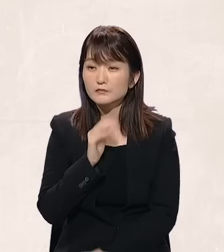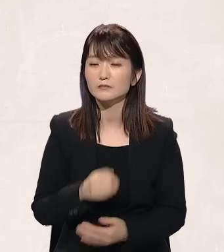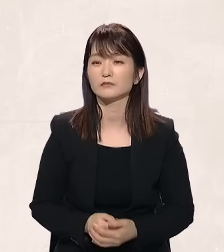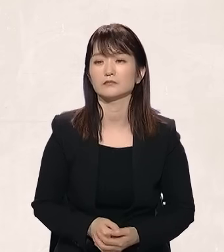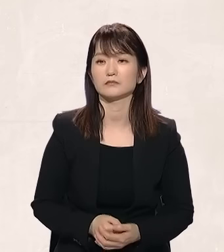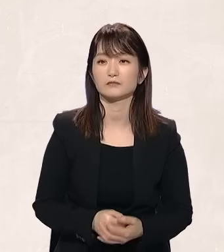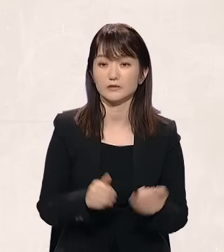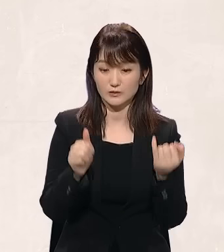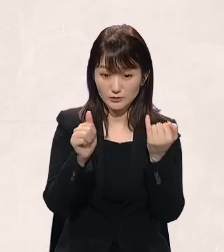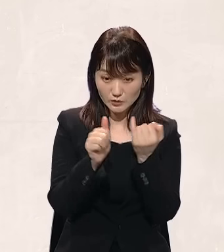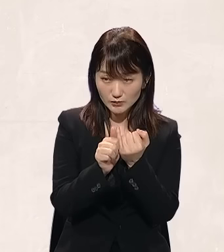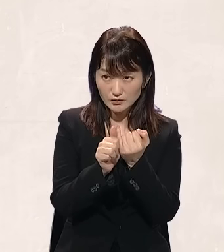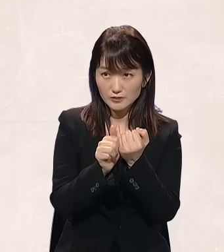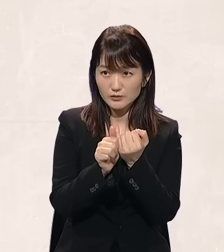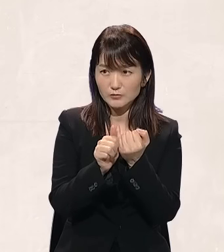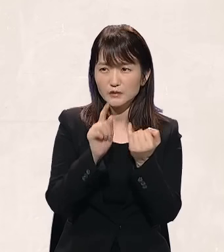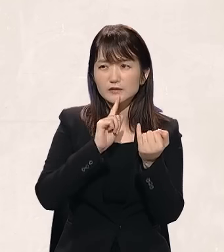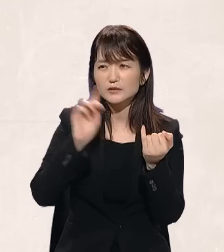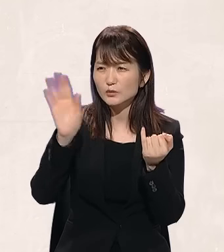사실혼이나 양다리나